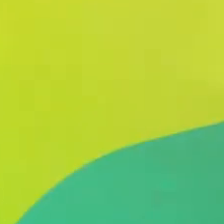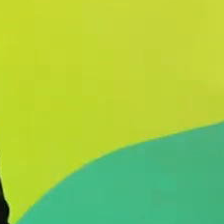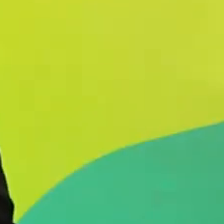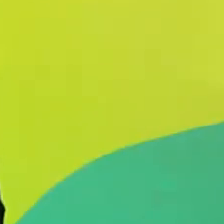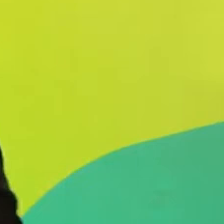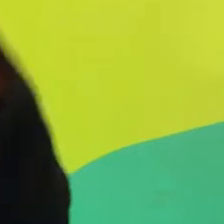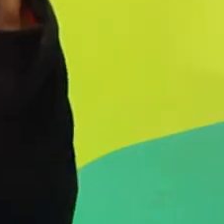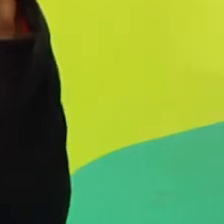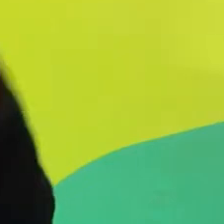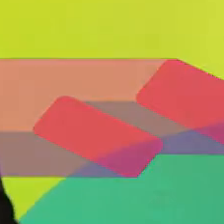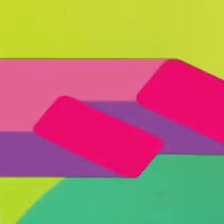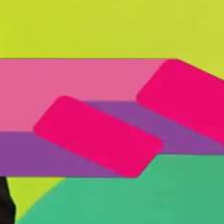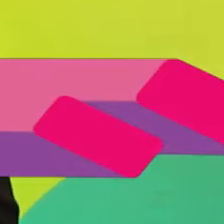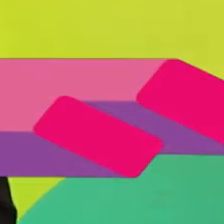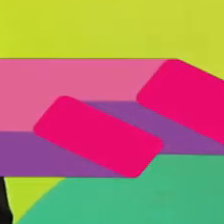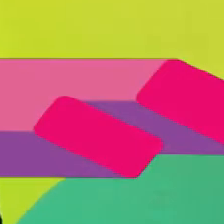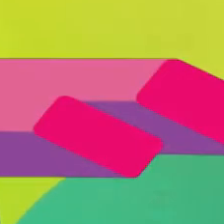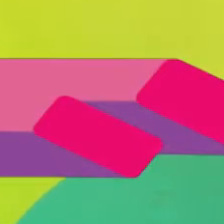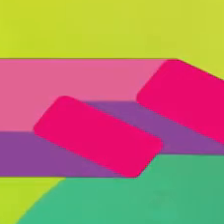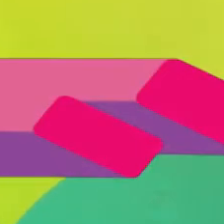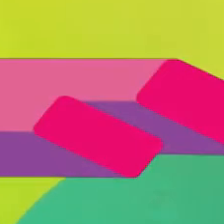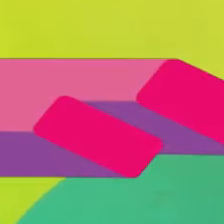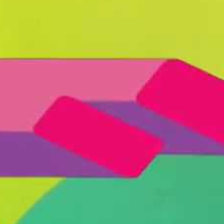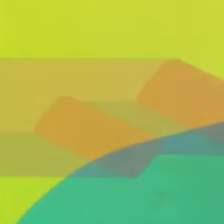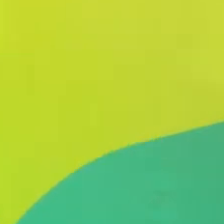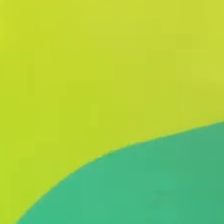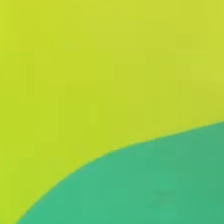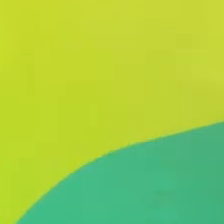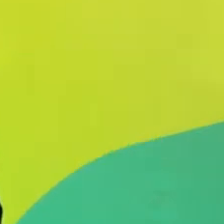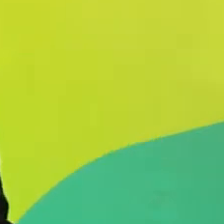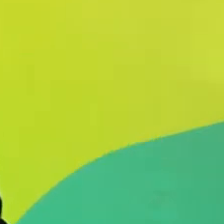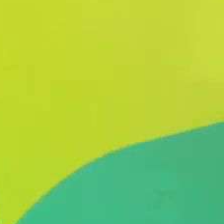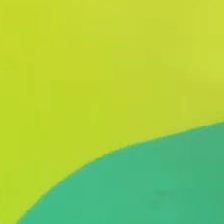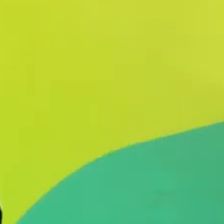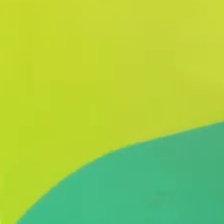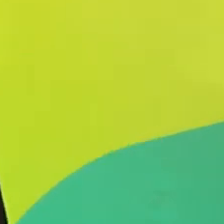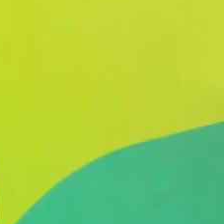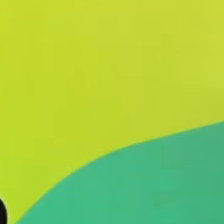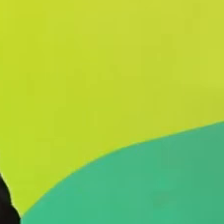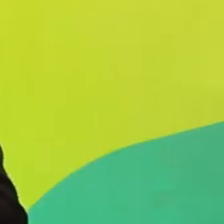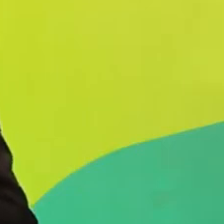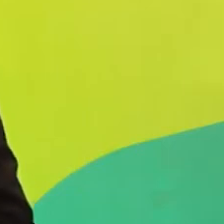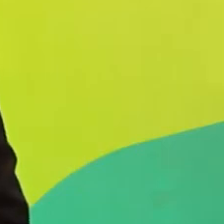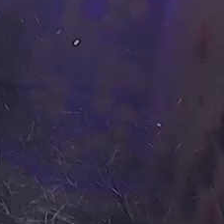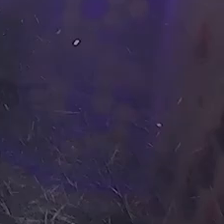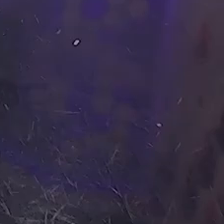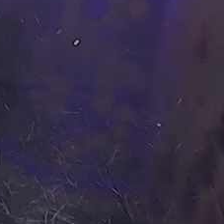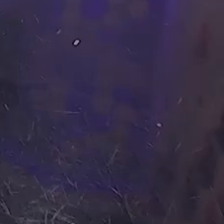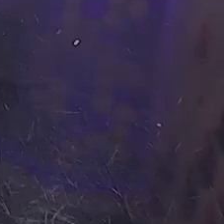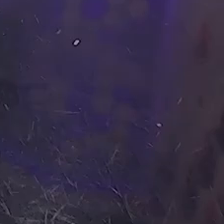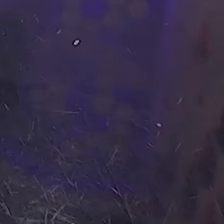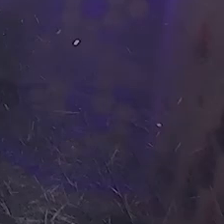Hai sehat alhamdulillah Terima kasih karena bersama kami untuk episode kali ini jadi jago jadi untuk kali ini kita akan bertentangan